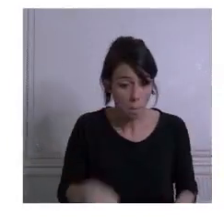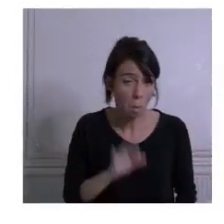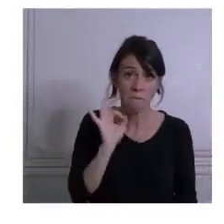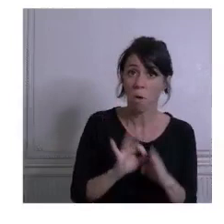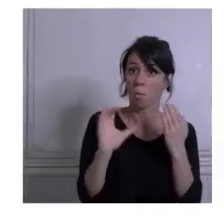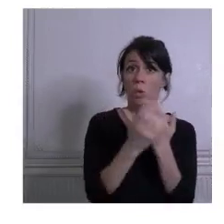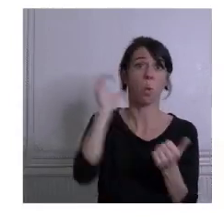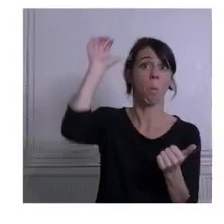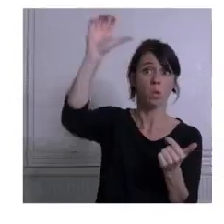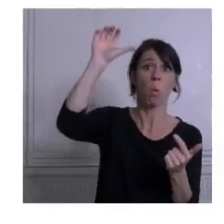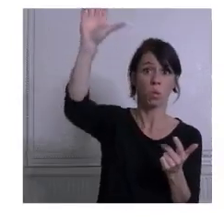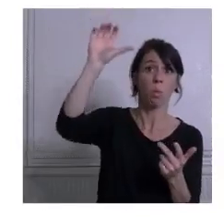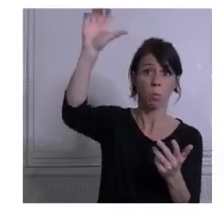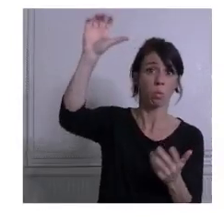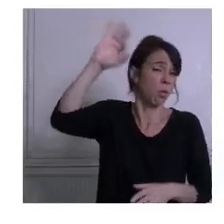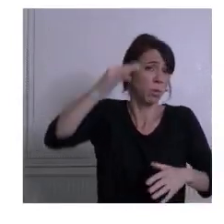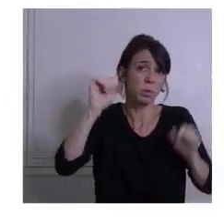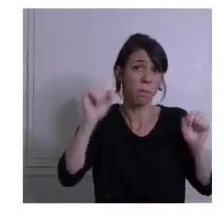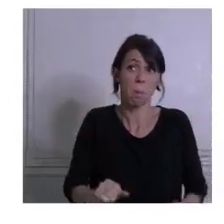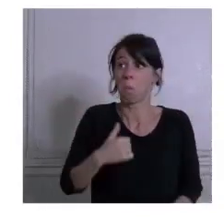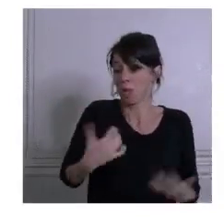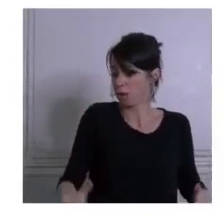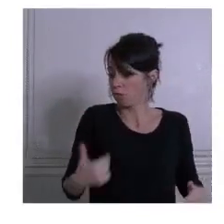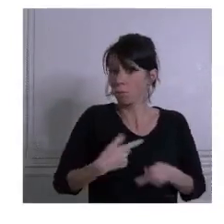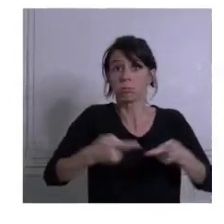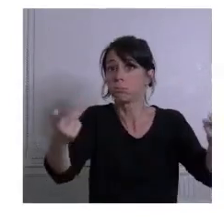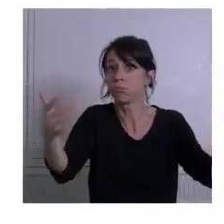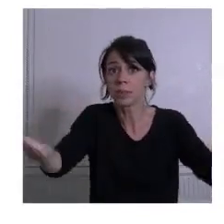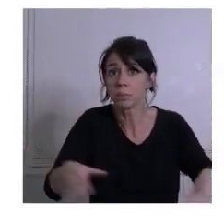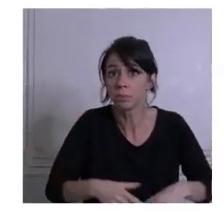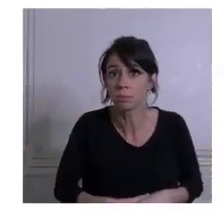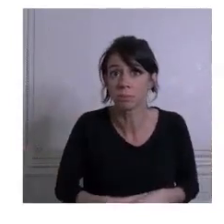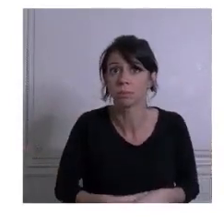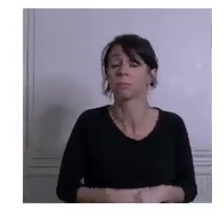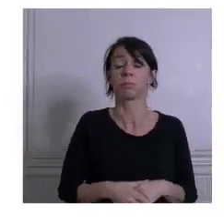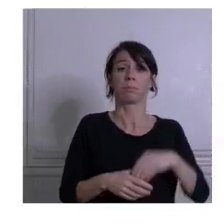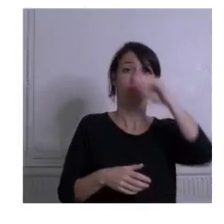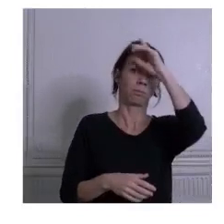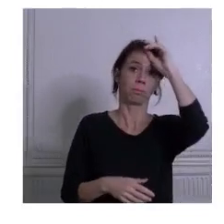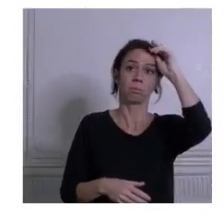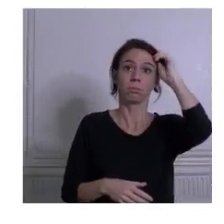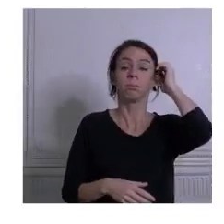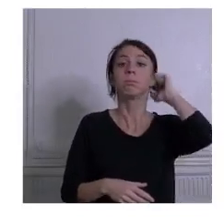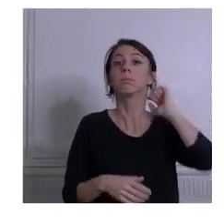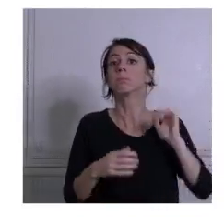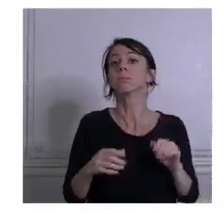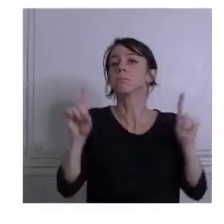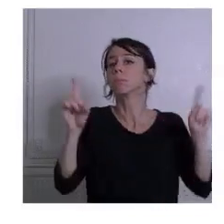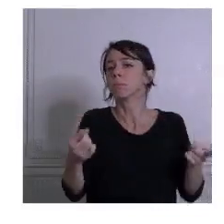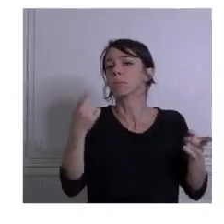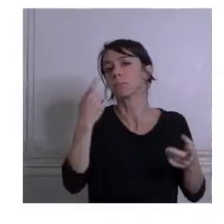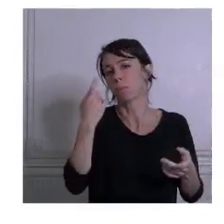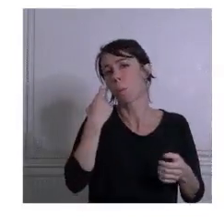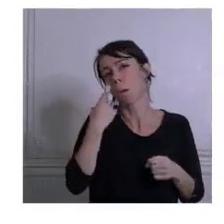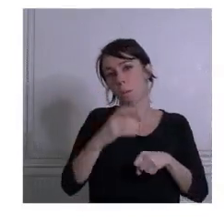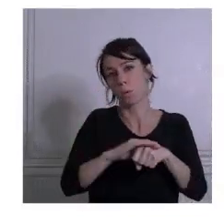est chaudière biomasse, il y a 10 ans, c'était quand même un peu moins développé qu'aujourd'hui. C'est des choix qui ont été faits. Alors, vous n'y étiez pas, moi non plus, mais on est tous dépositaires de ce qui a été fait auparavant.